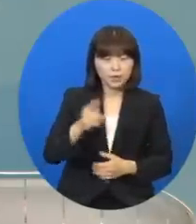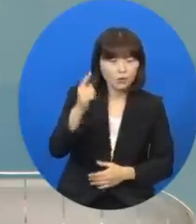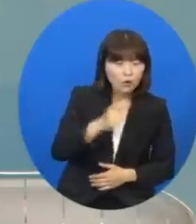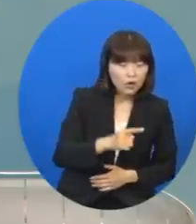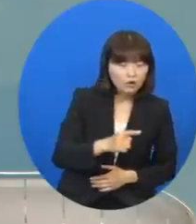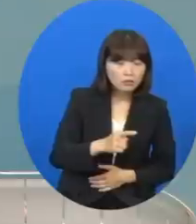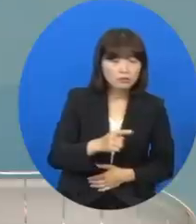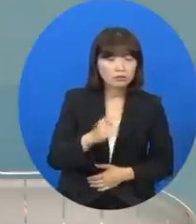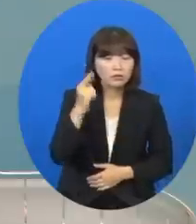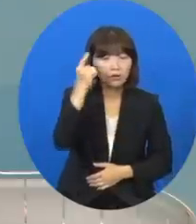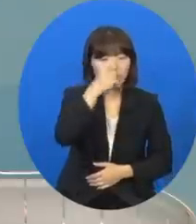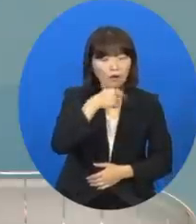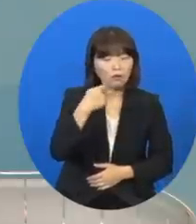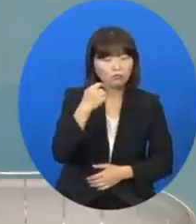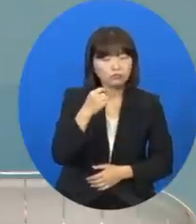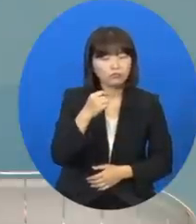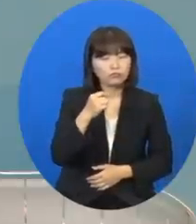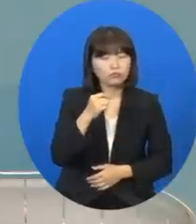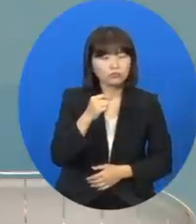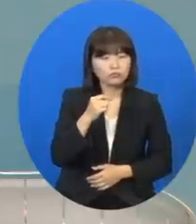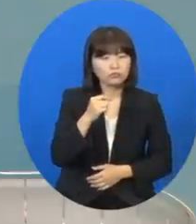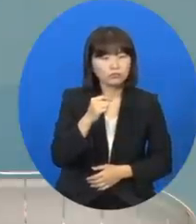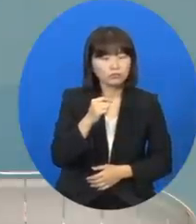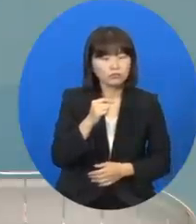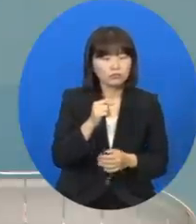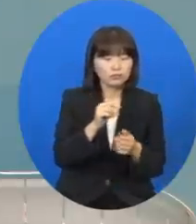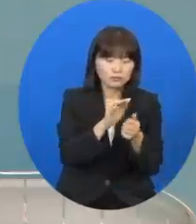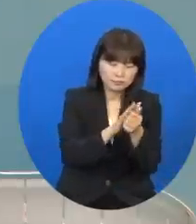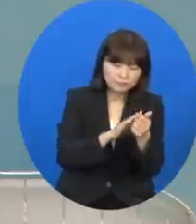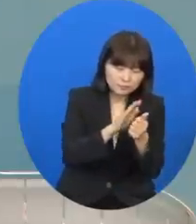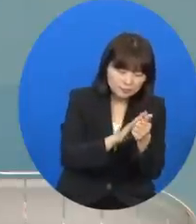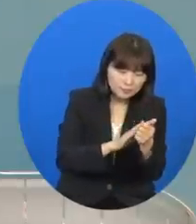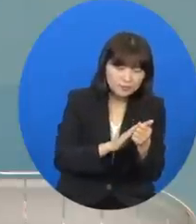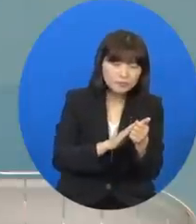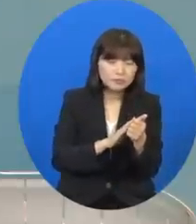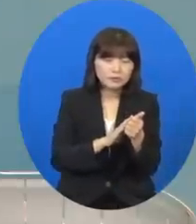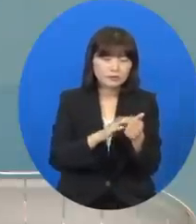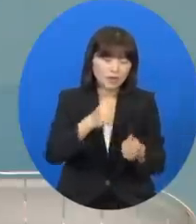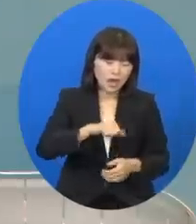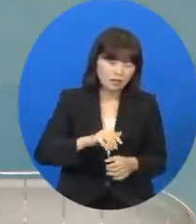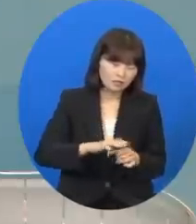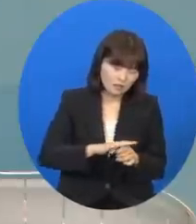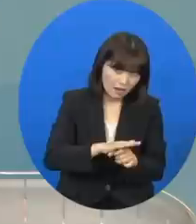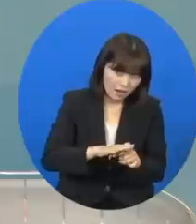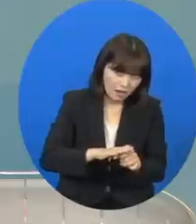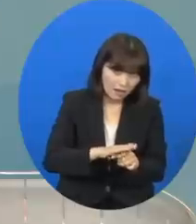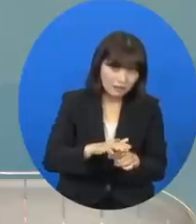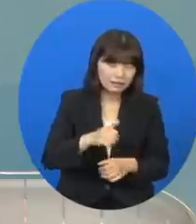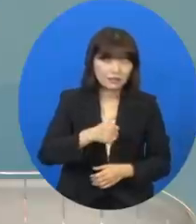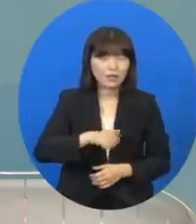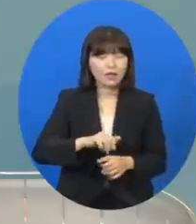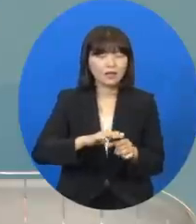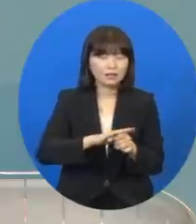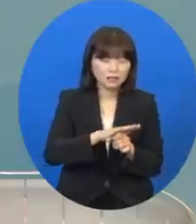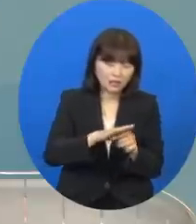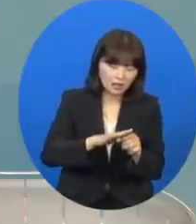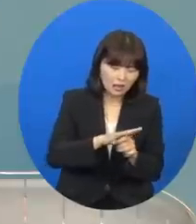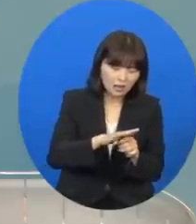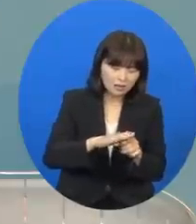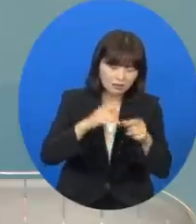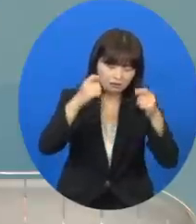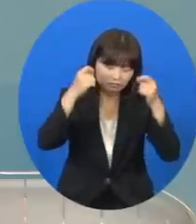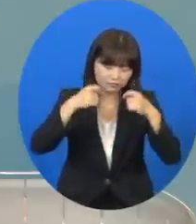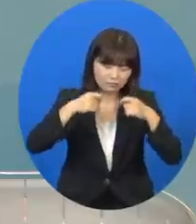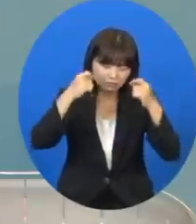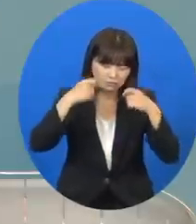비비면서 아들아 사랑한다, 아들아 사랑한다 엉엉 우는 거예요.